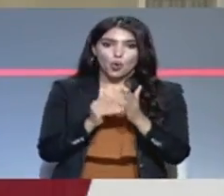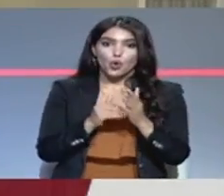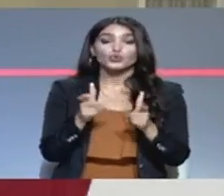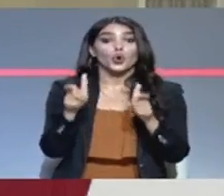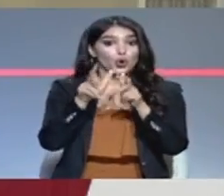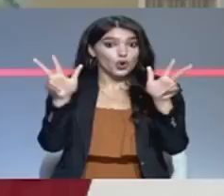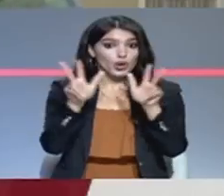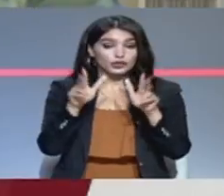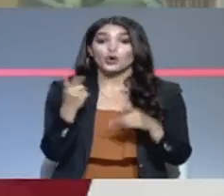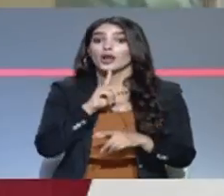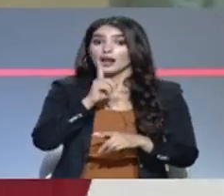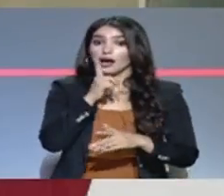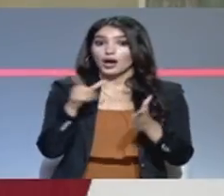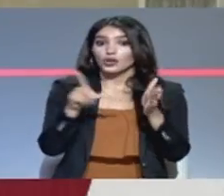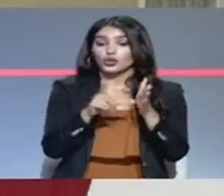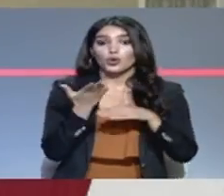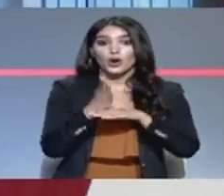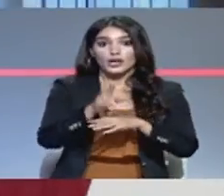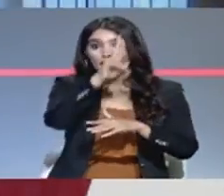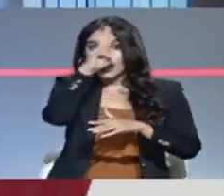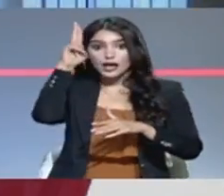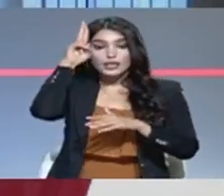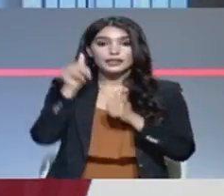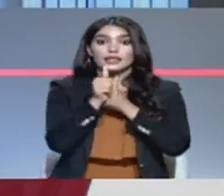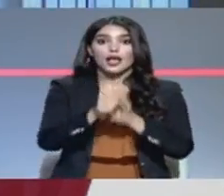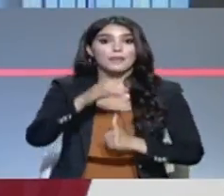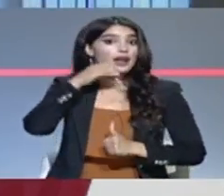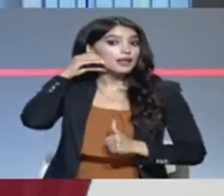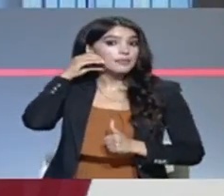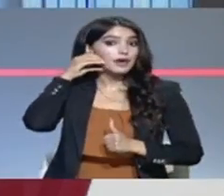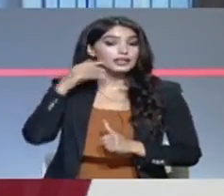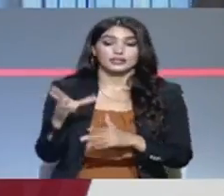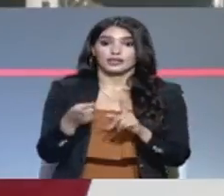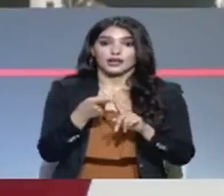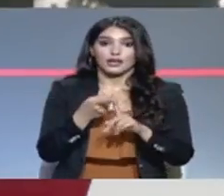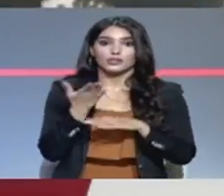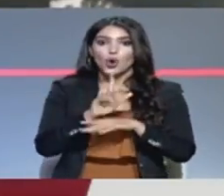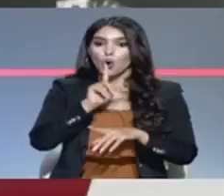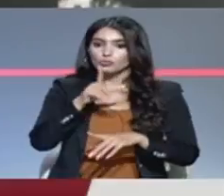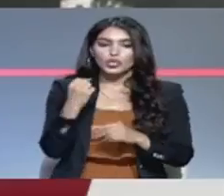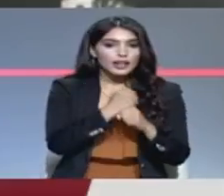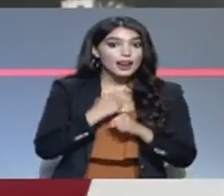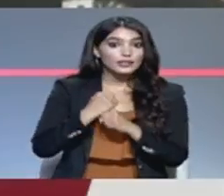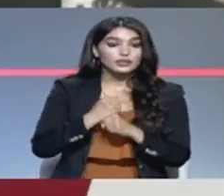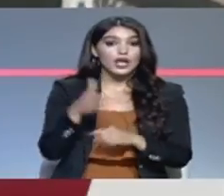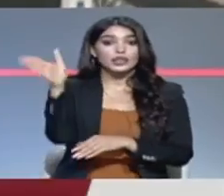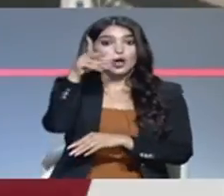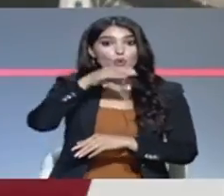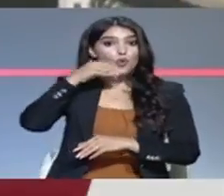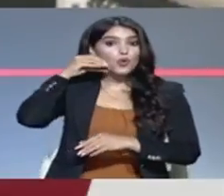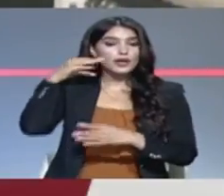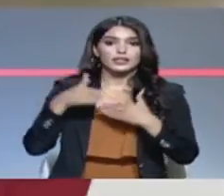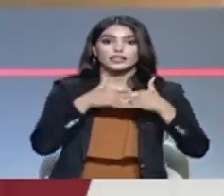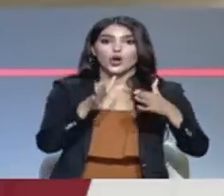الوكالة أن المرسوم الذي أصدره الشيخ خليفة بن زايد آل نهيان يأتي ضمن ما سمته جهود دولة الإمارات لتوسيع